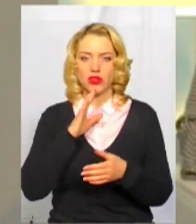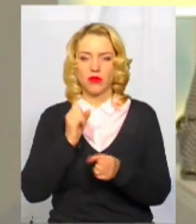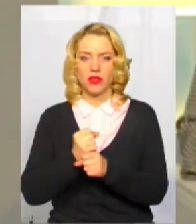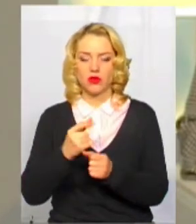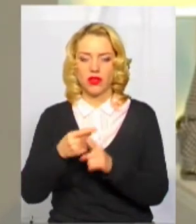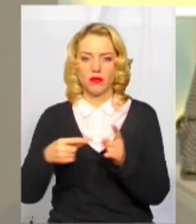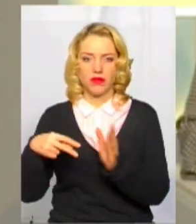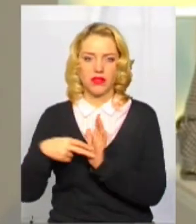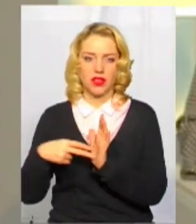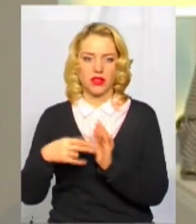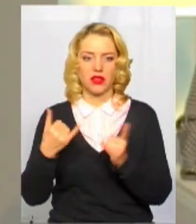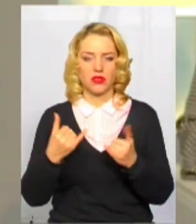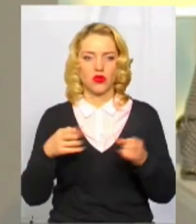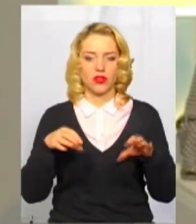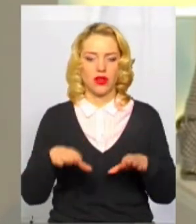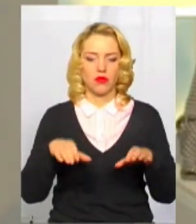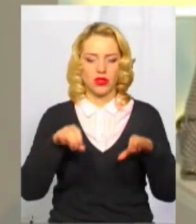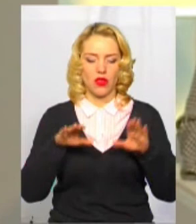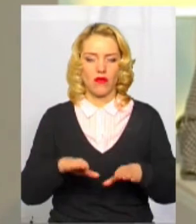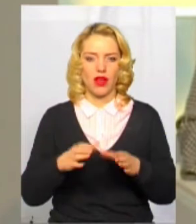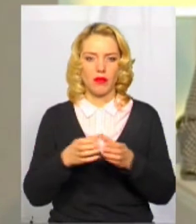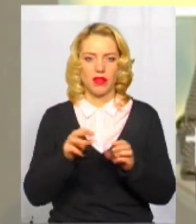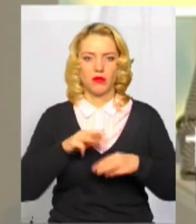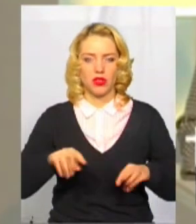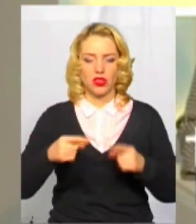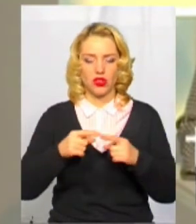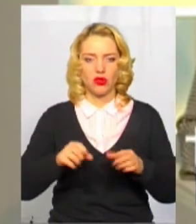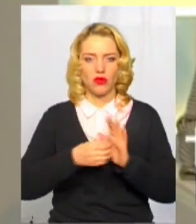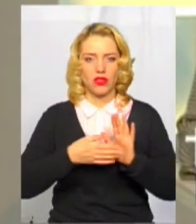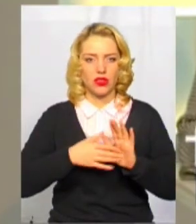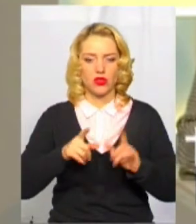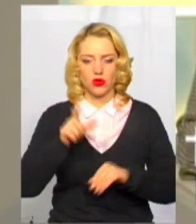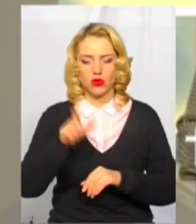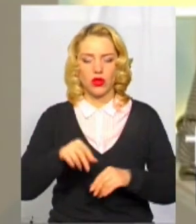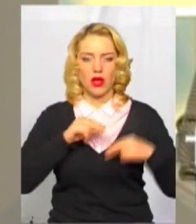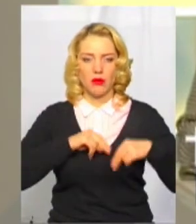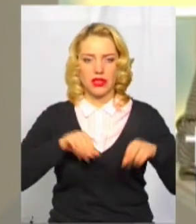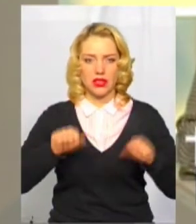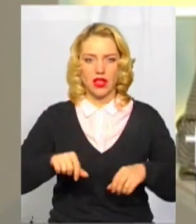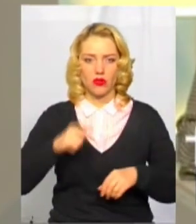На сьогоднішній день постанови Кабінету міністрів України чітко визначено, що особа працездатного віку має